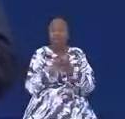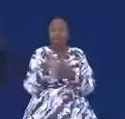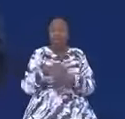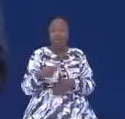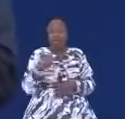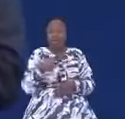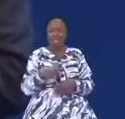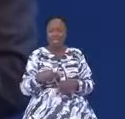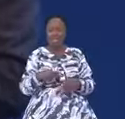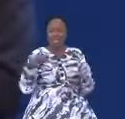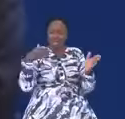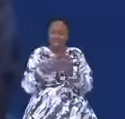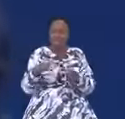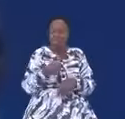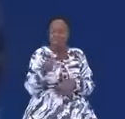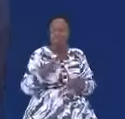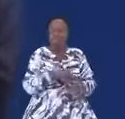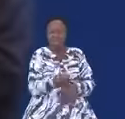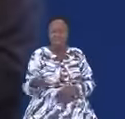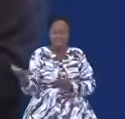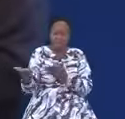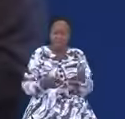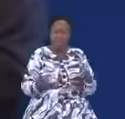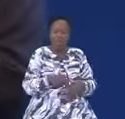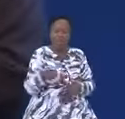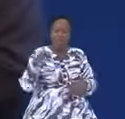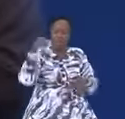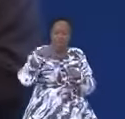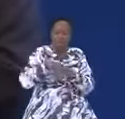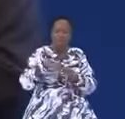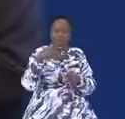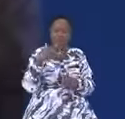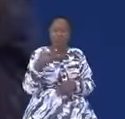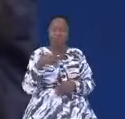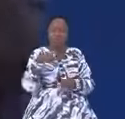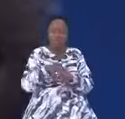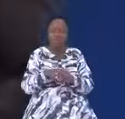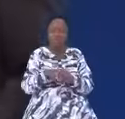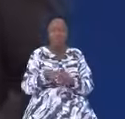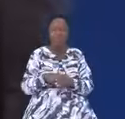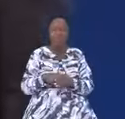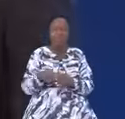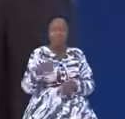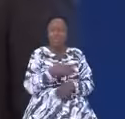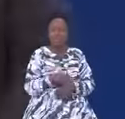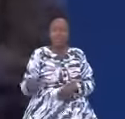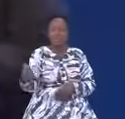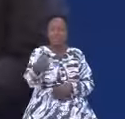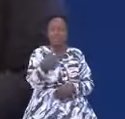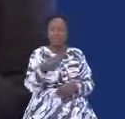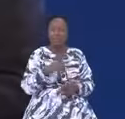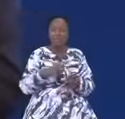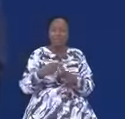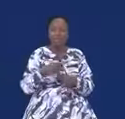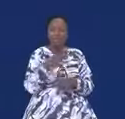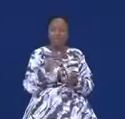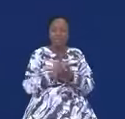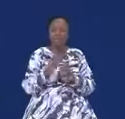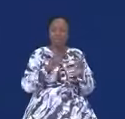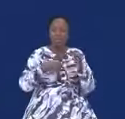pendus dans la mort qu'ils ont eue dont il parle est versé 7 verset